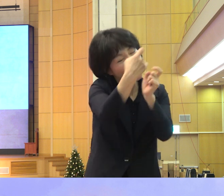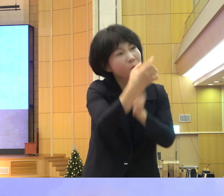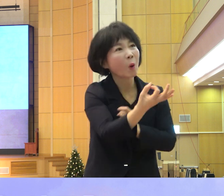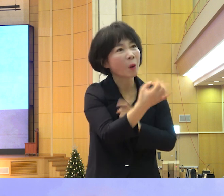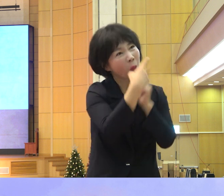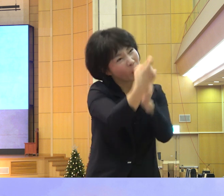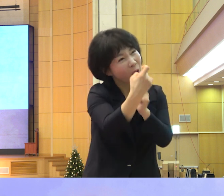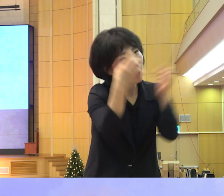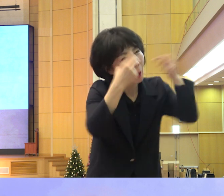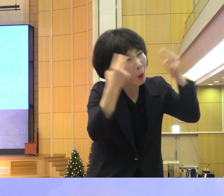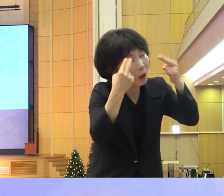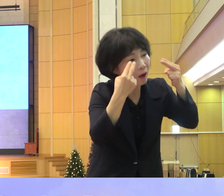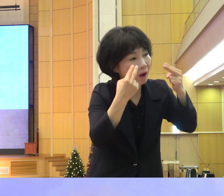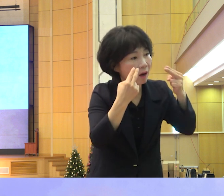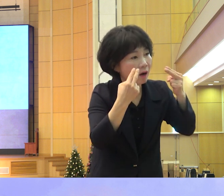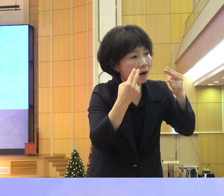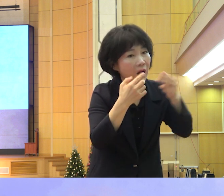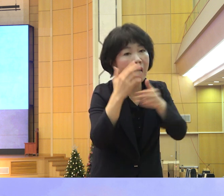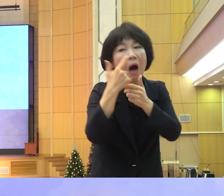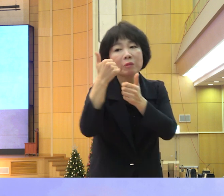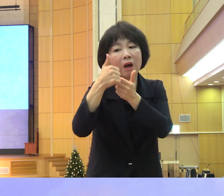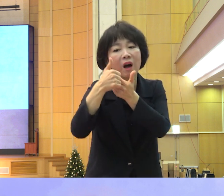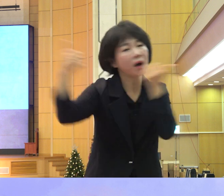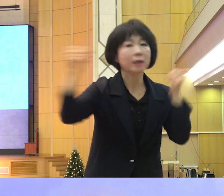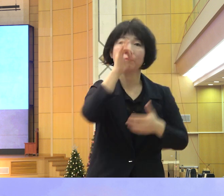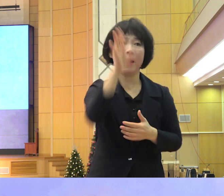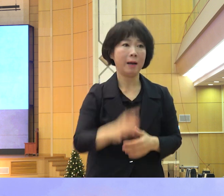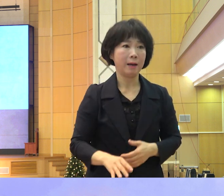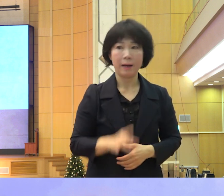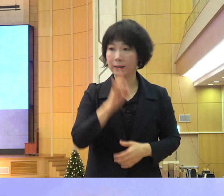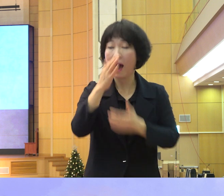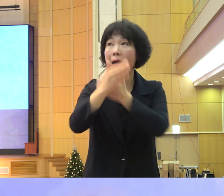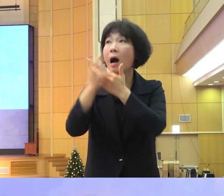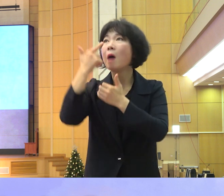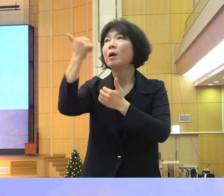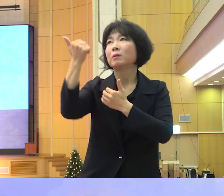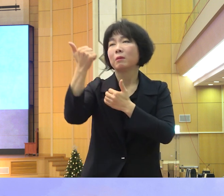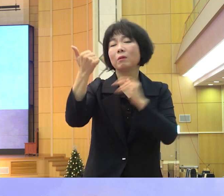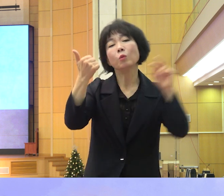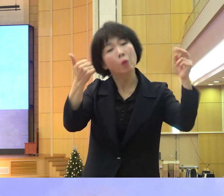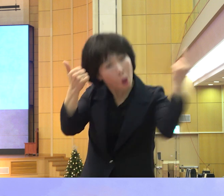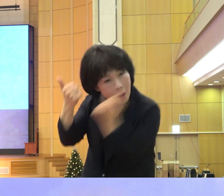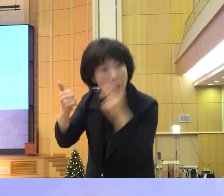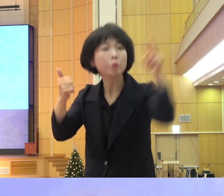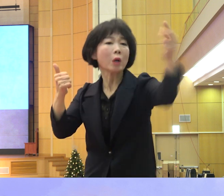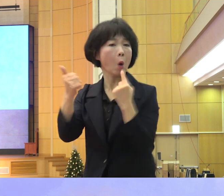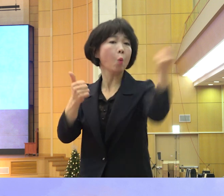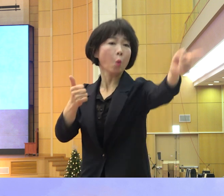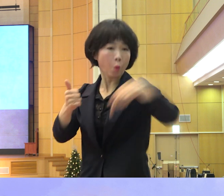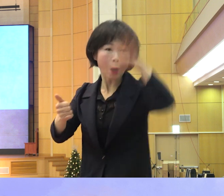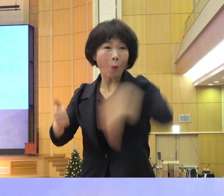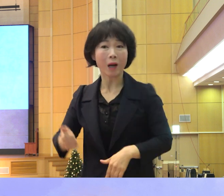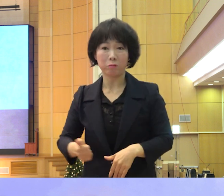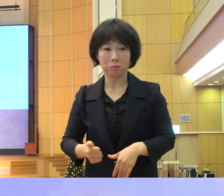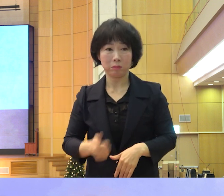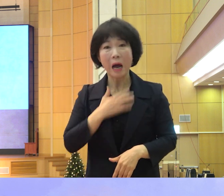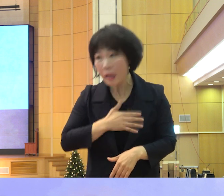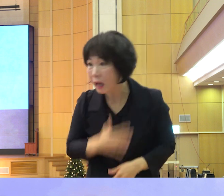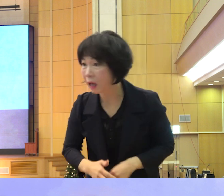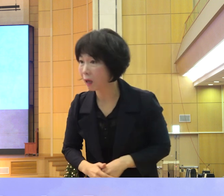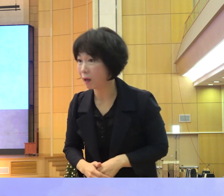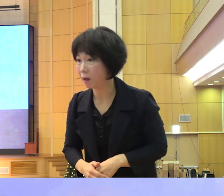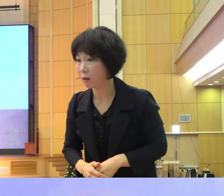살다가 이제 아버지가 생각나고 필요할 때면 그냥 울면서 돌아오는